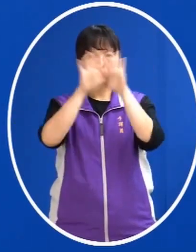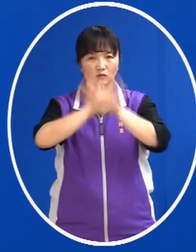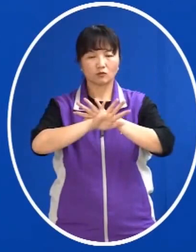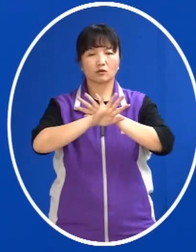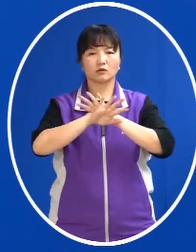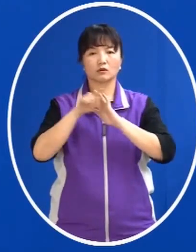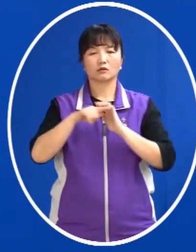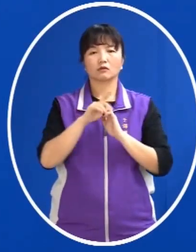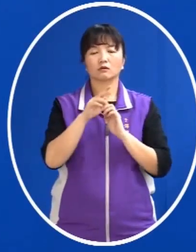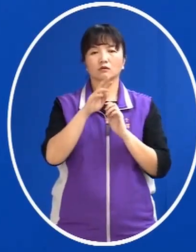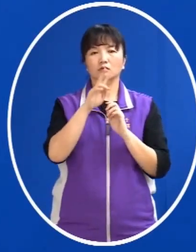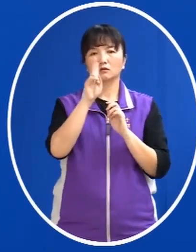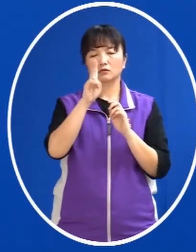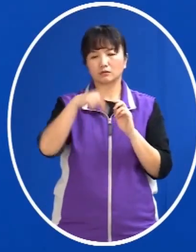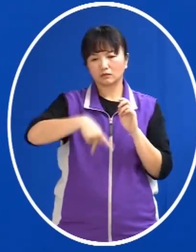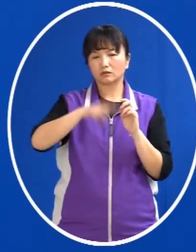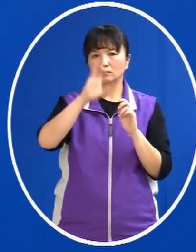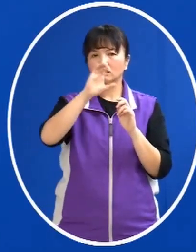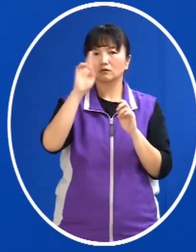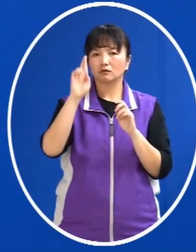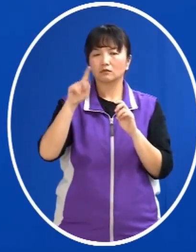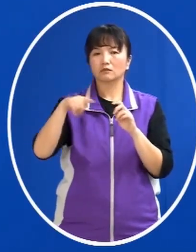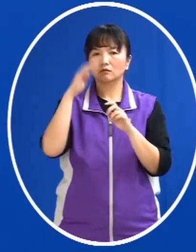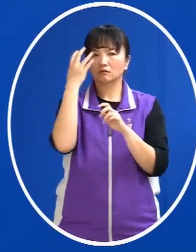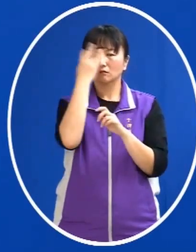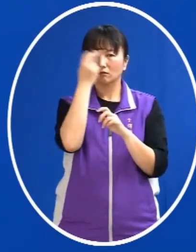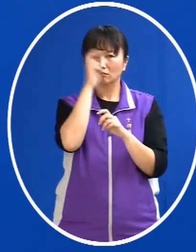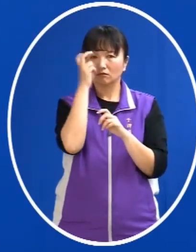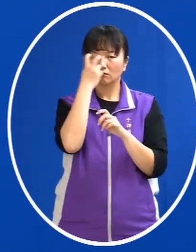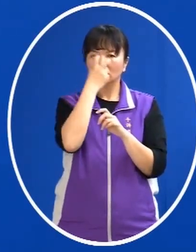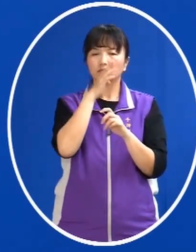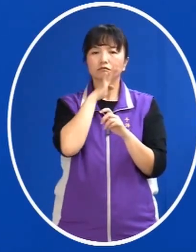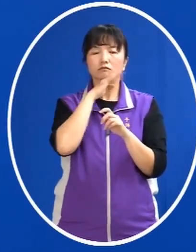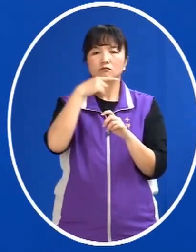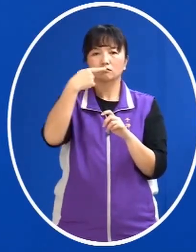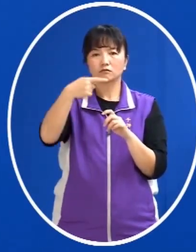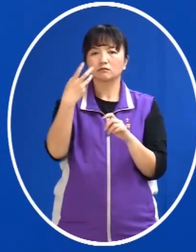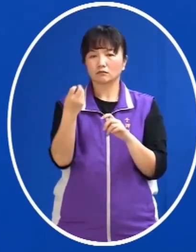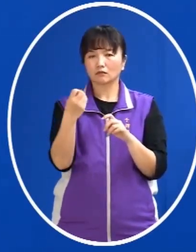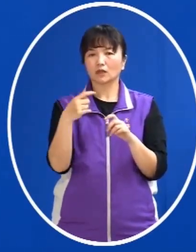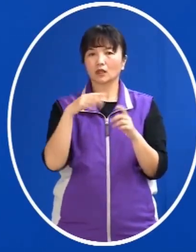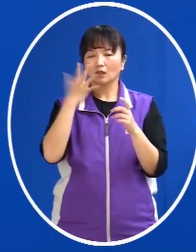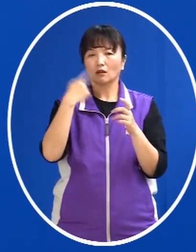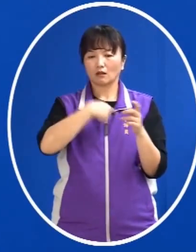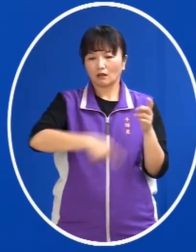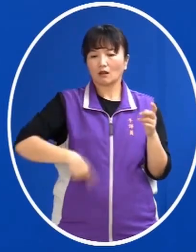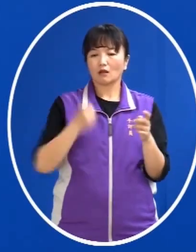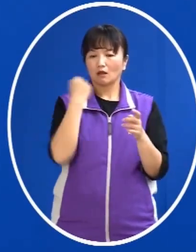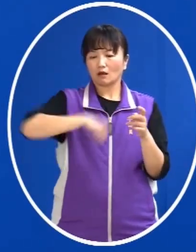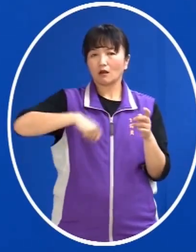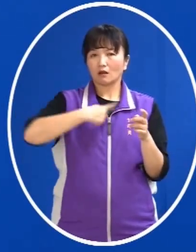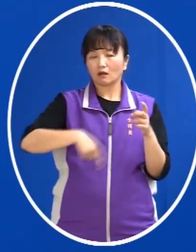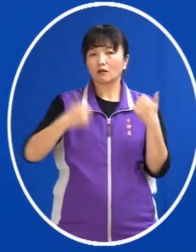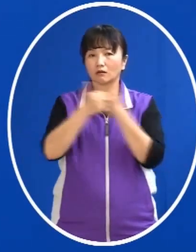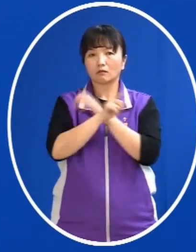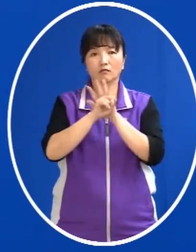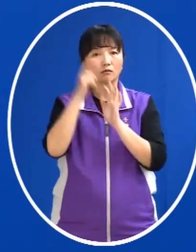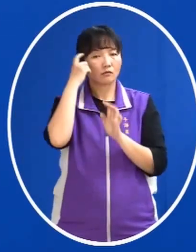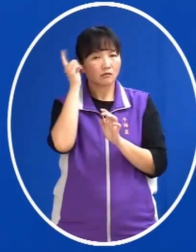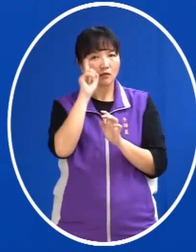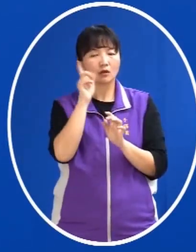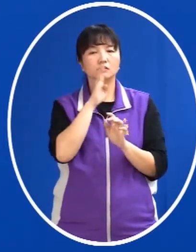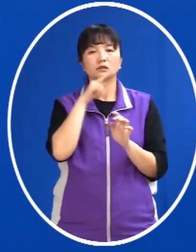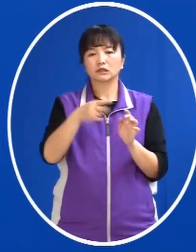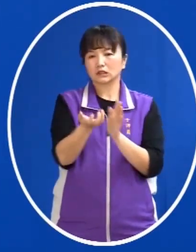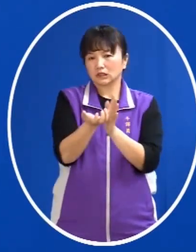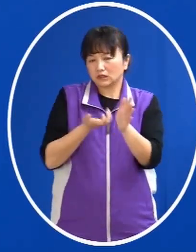检测结果是阴性的，不过已经体内有产生抗体，那代表着说已经有出现